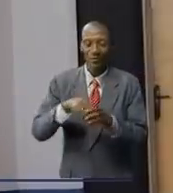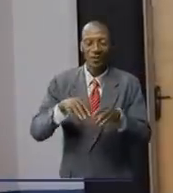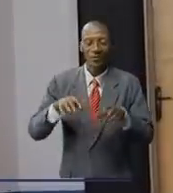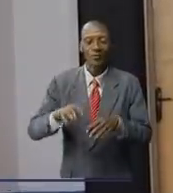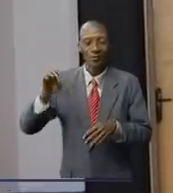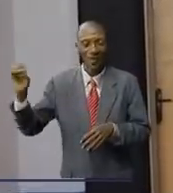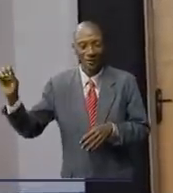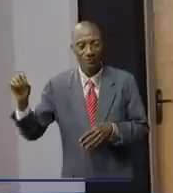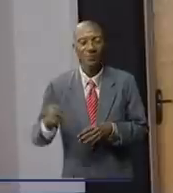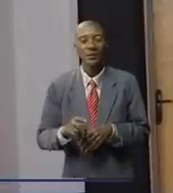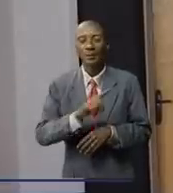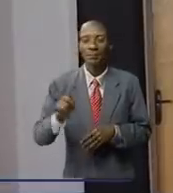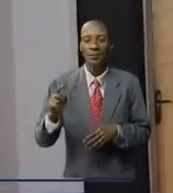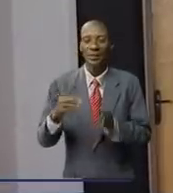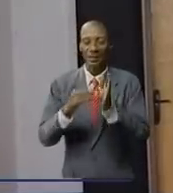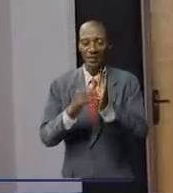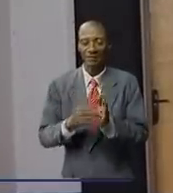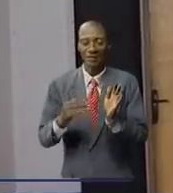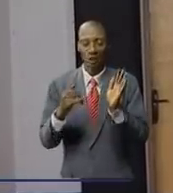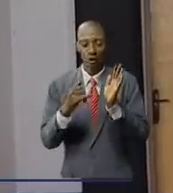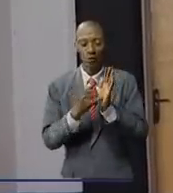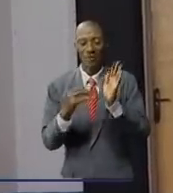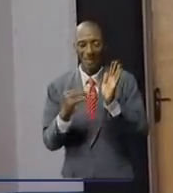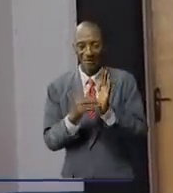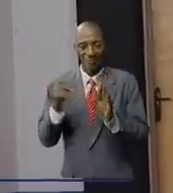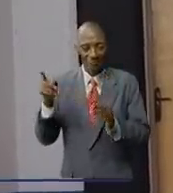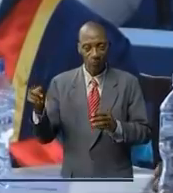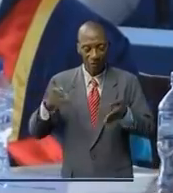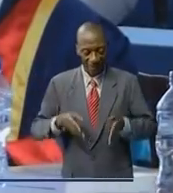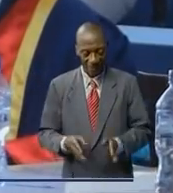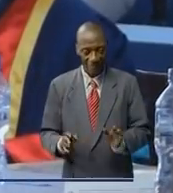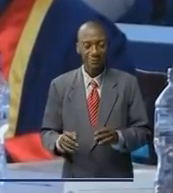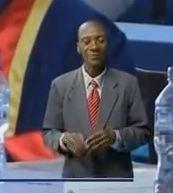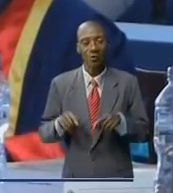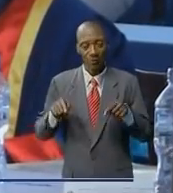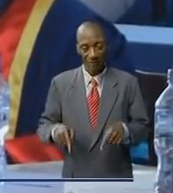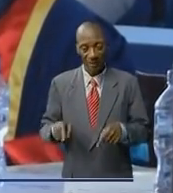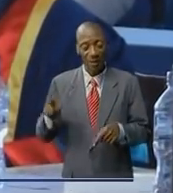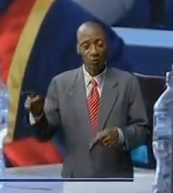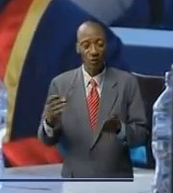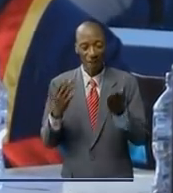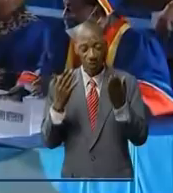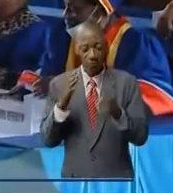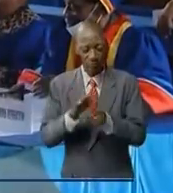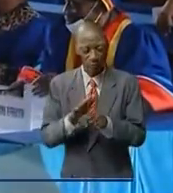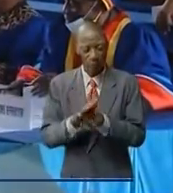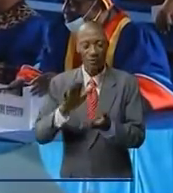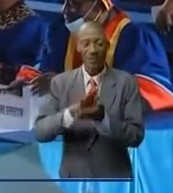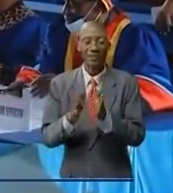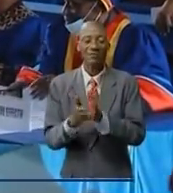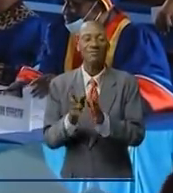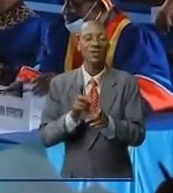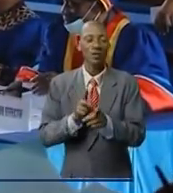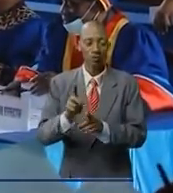le professeur Dr Anissé Mboura Mbahika fait son entrée au sein de la classe savante congolaise. C'est devant un